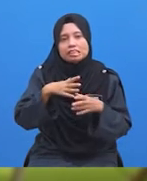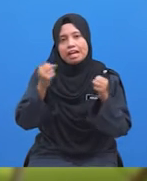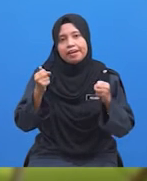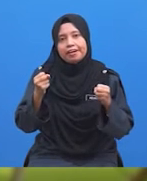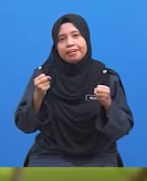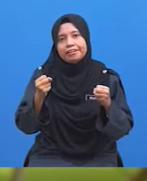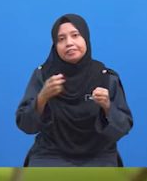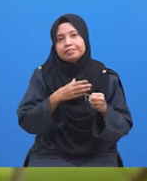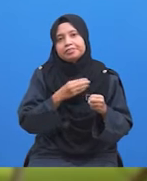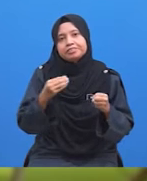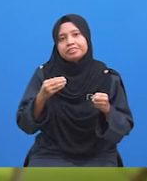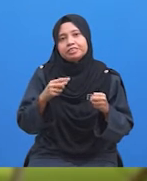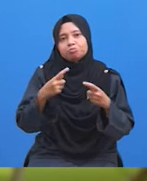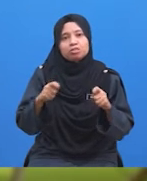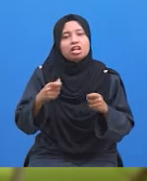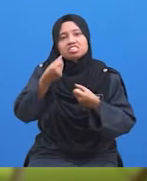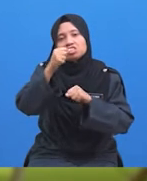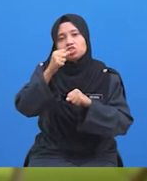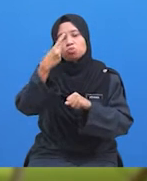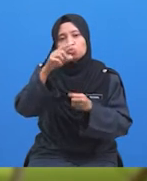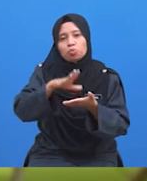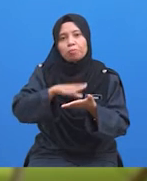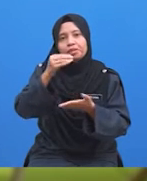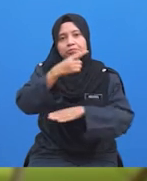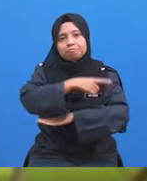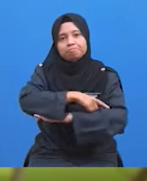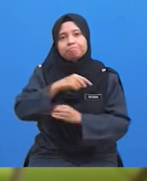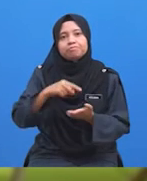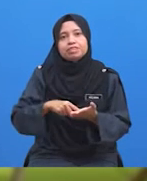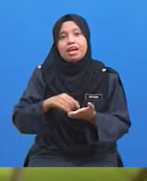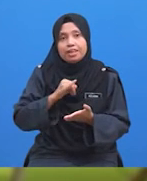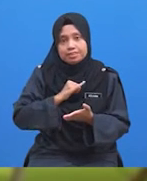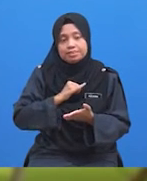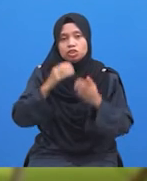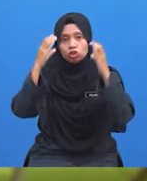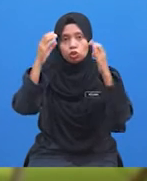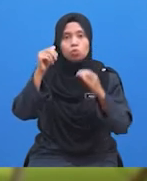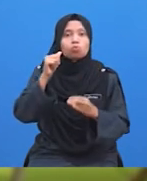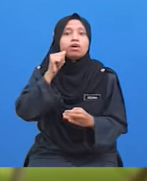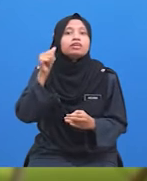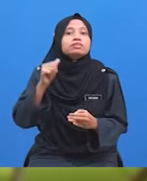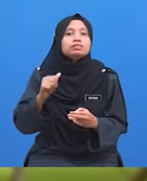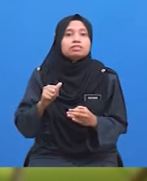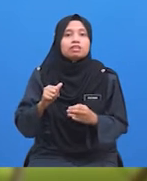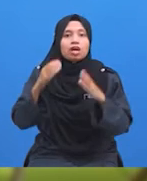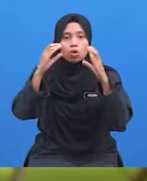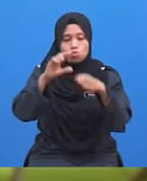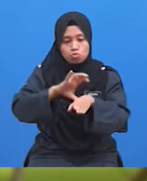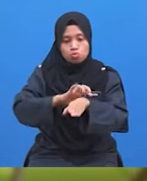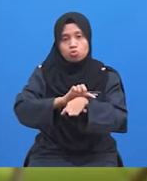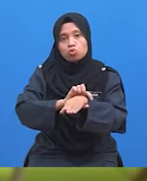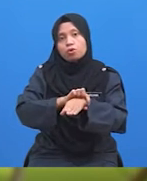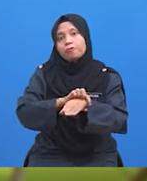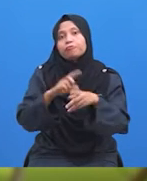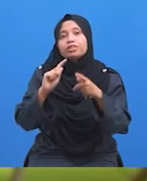keadaan sehat dan telah bersedia untuk belanja Hari ini saya Azizah B selaku guru jughrafi